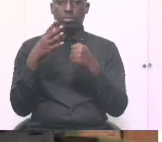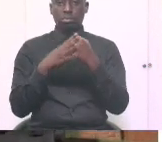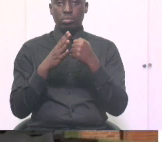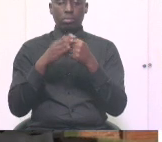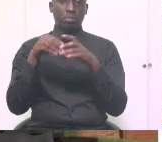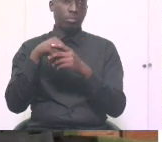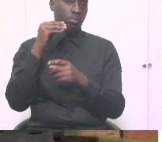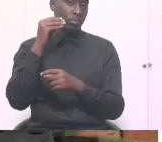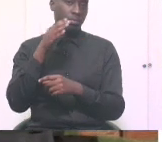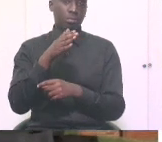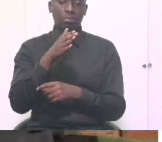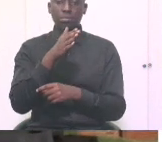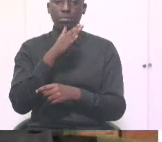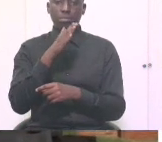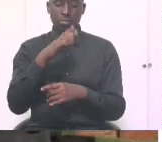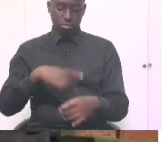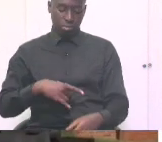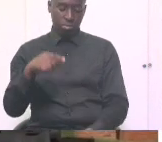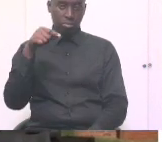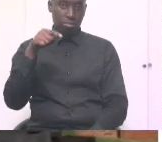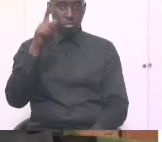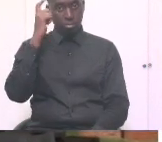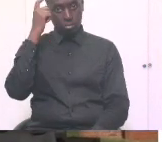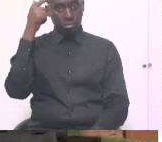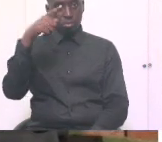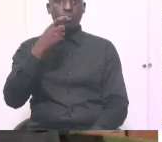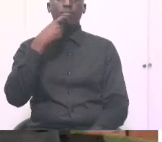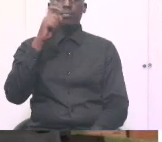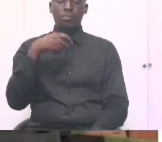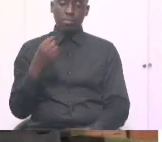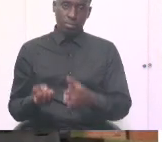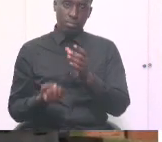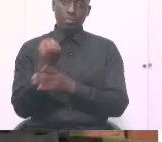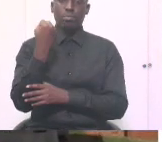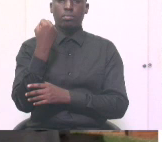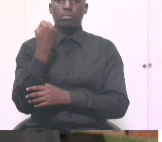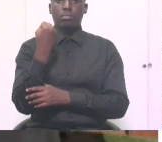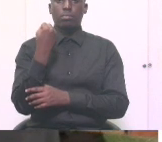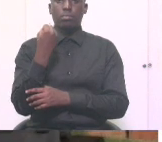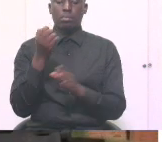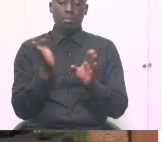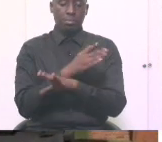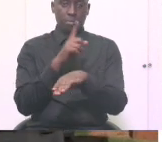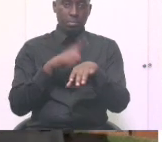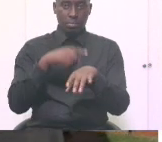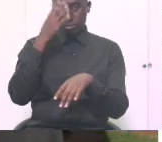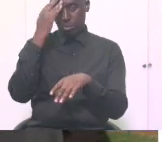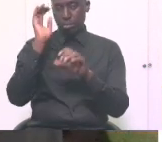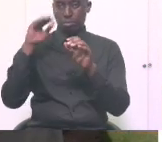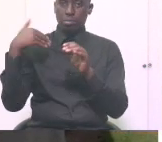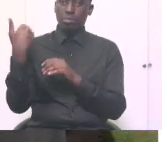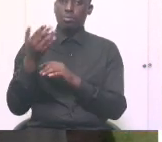mu nda ya nyina, bikaba bigaragara ko ubwonko bwe ariho bugomba gukangurwa hakiri kare, kugira ngo